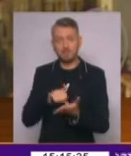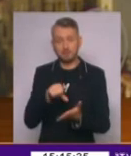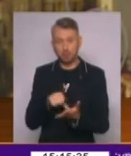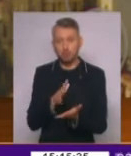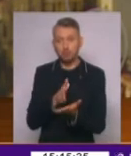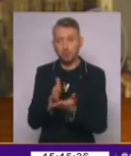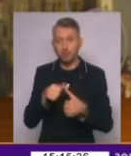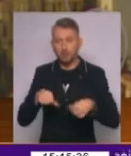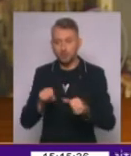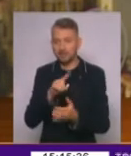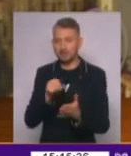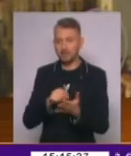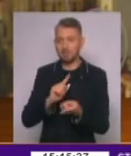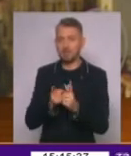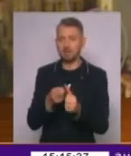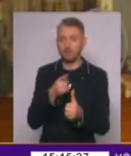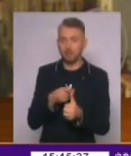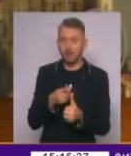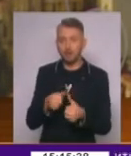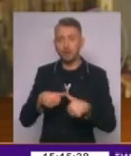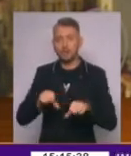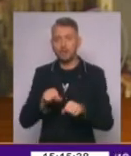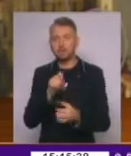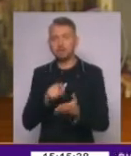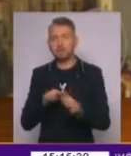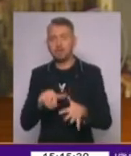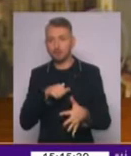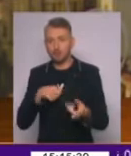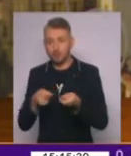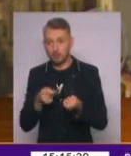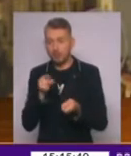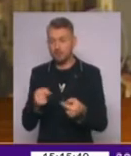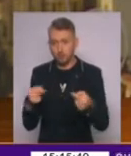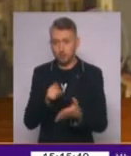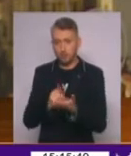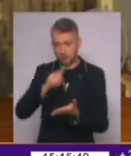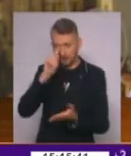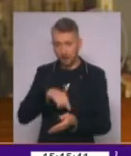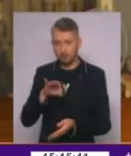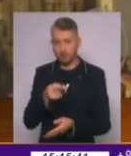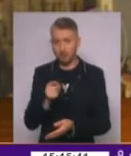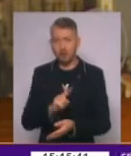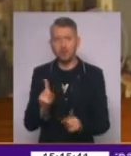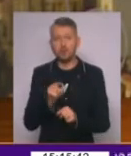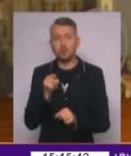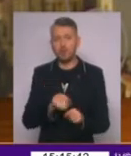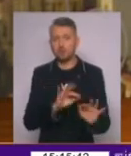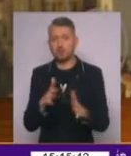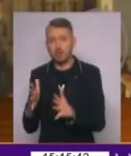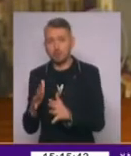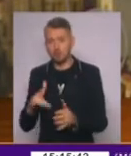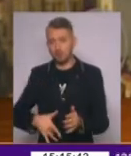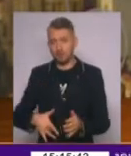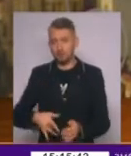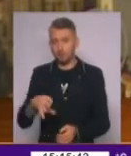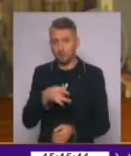профільної комісії з питань перейменування, комісії з питань місцевого самоврядування. Він так точно вже мав знати з приводу того, що ж там траплялося в Печерському